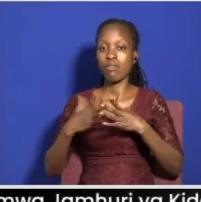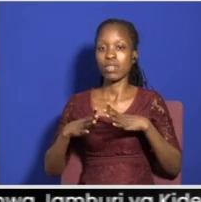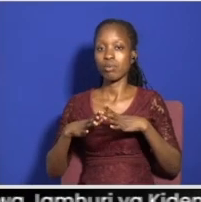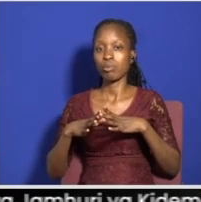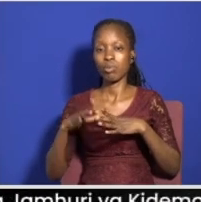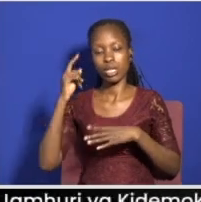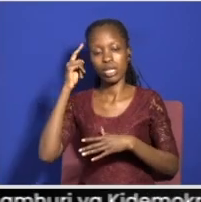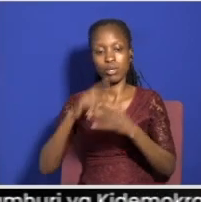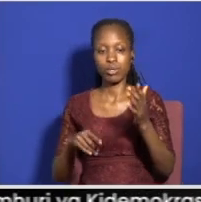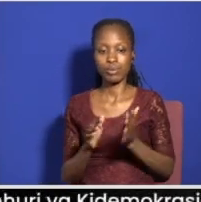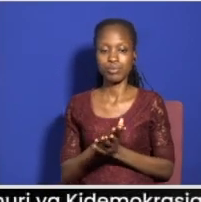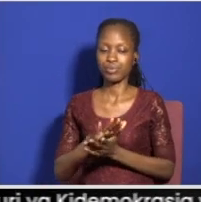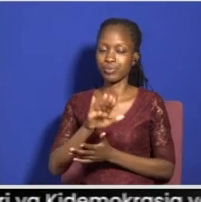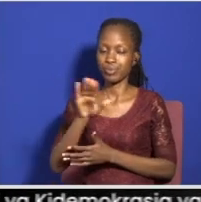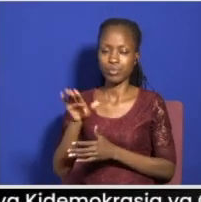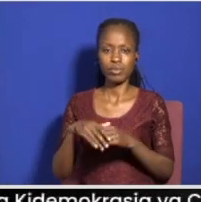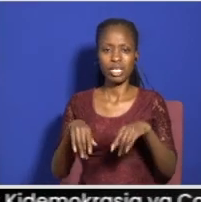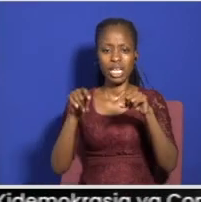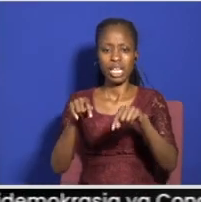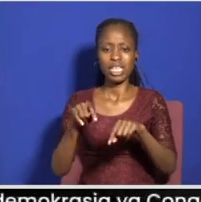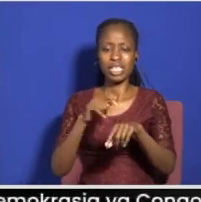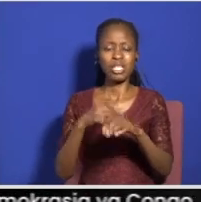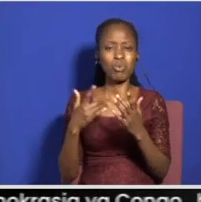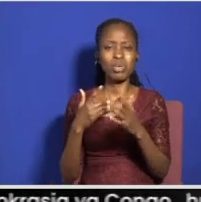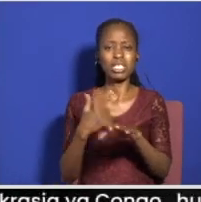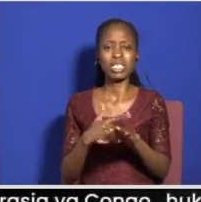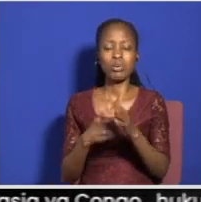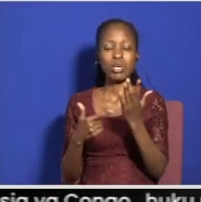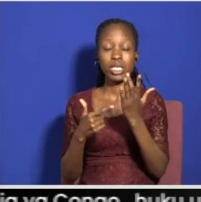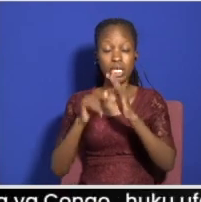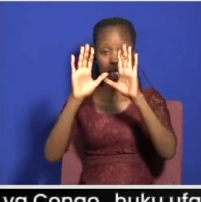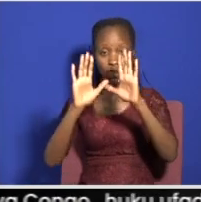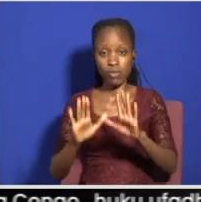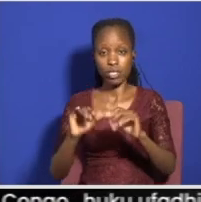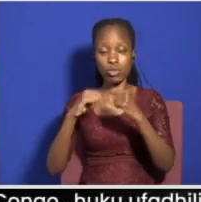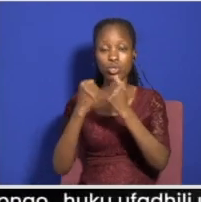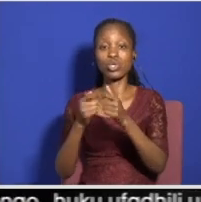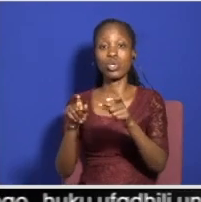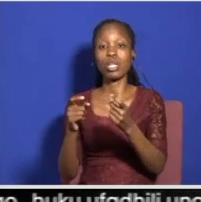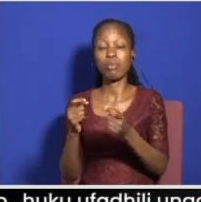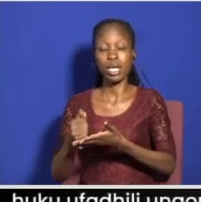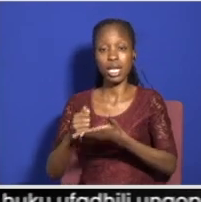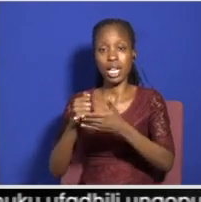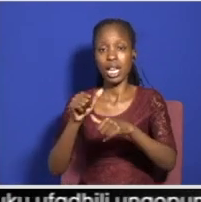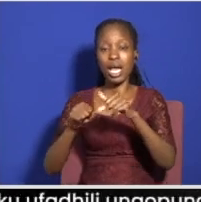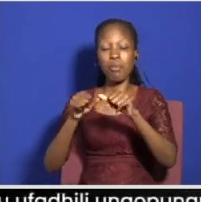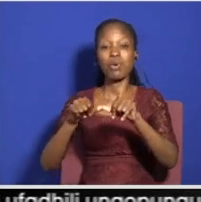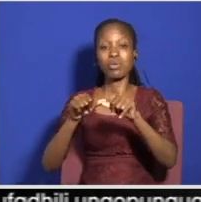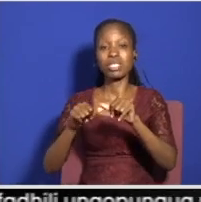Mombasa. In this era of where technology is important, social media helps when it comes to